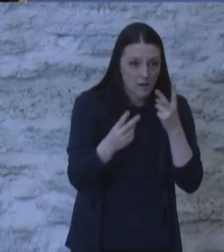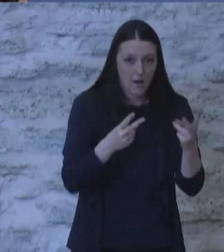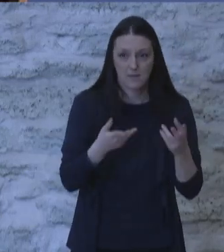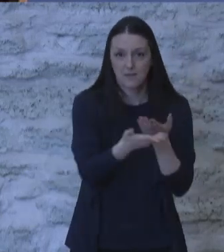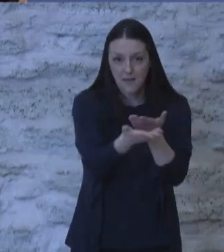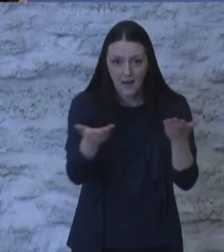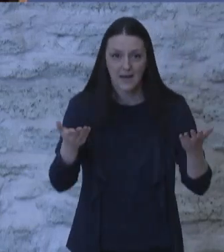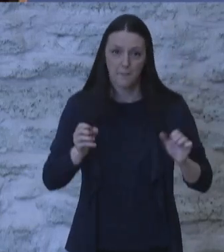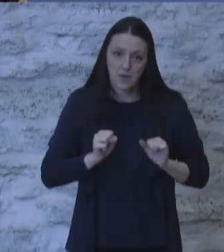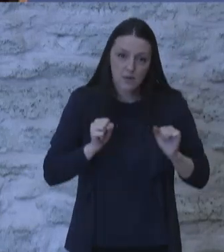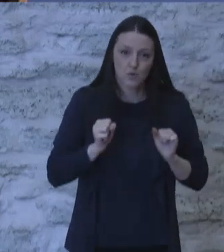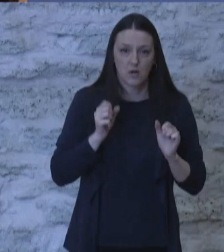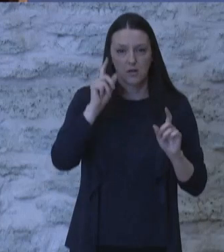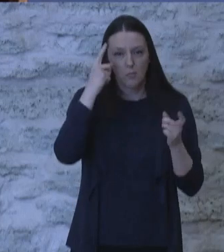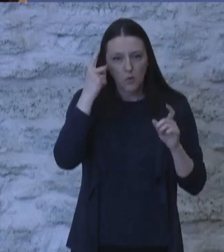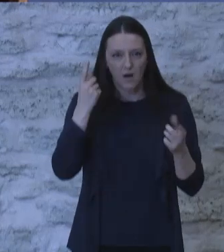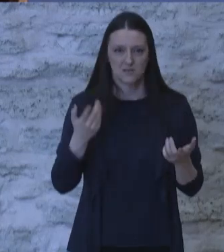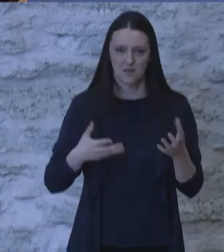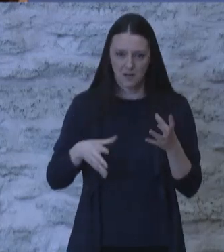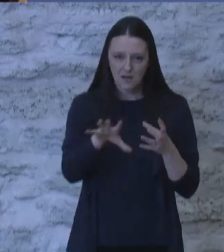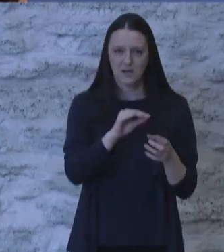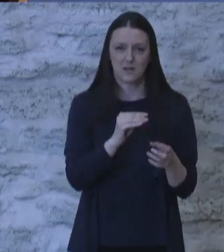pingutate, muretsete, teete kõik, mis teist olenev.